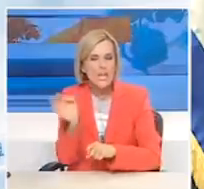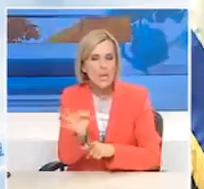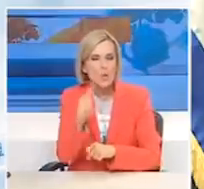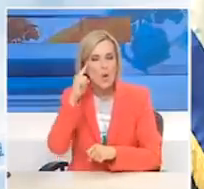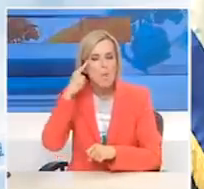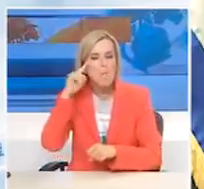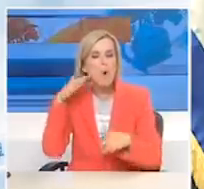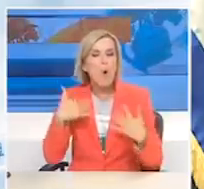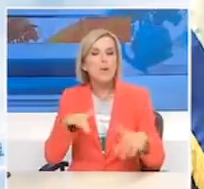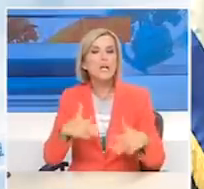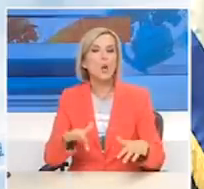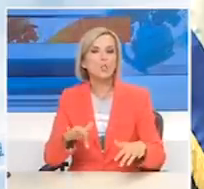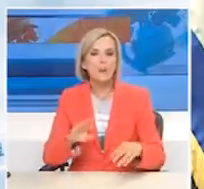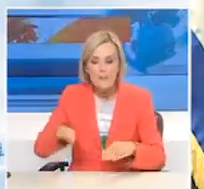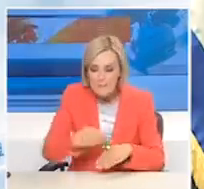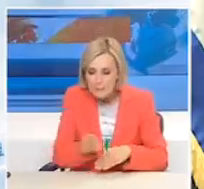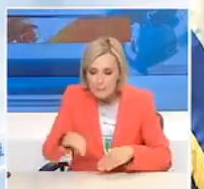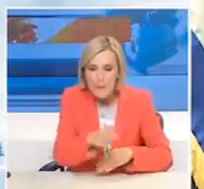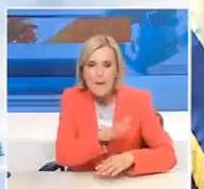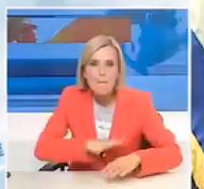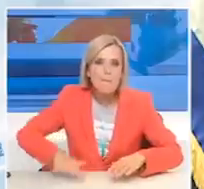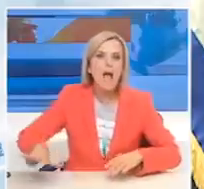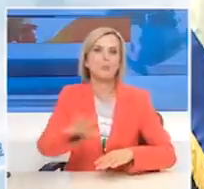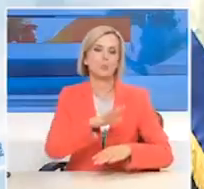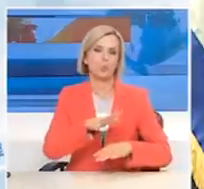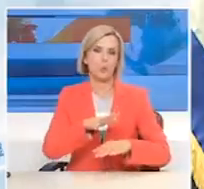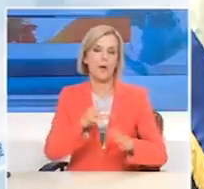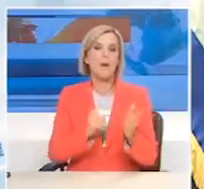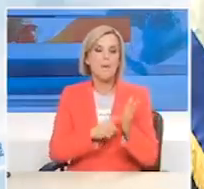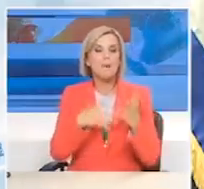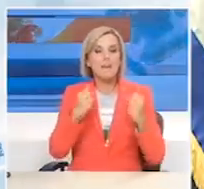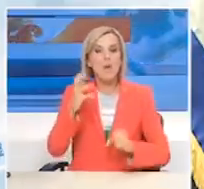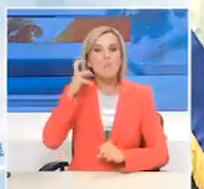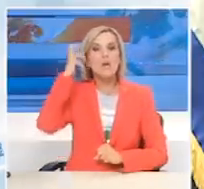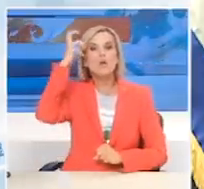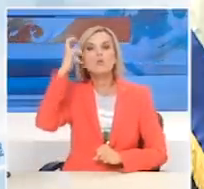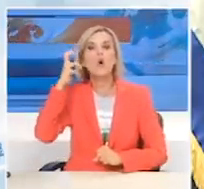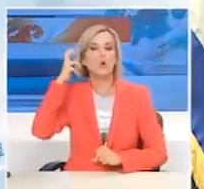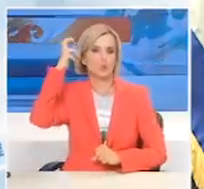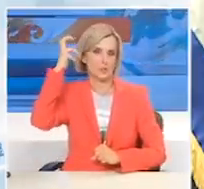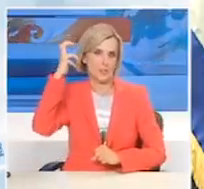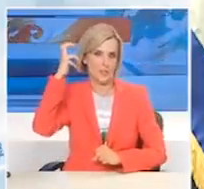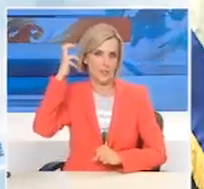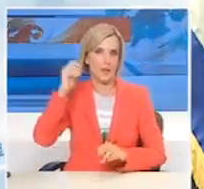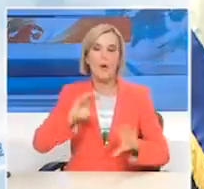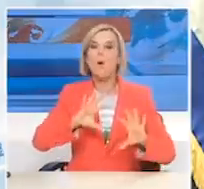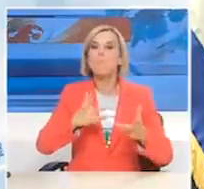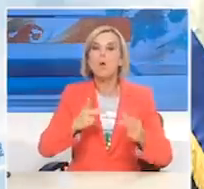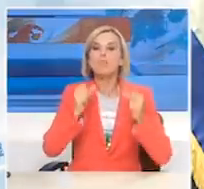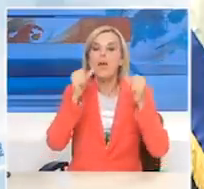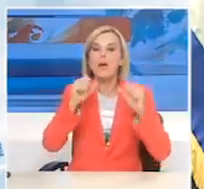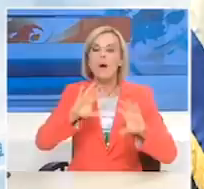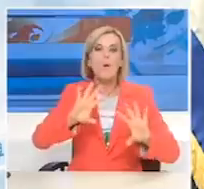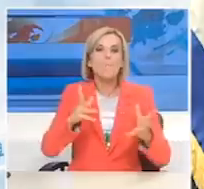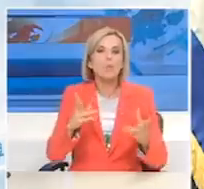να μην τον ανακαλύπτεις αν δεν έχεις γνώση γι' αυτόν. Και έχει σχέση να κάνει με το πότε μας ανακοινώθηκε από τις